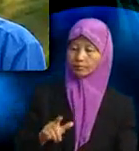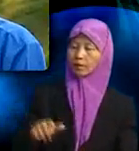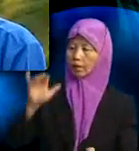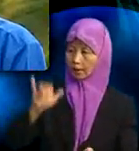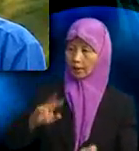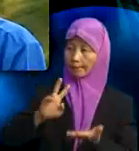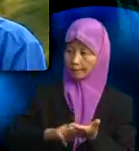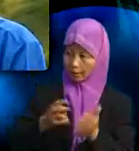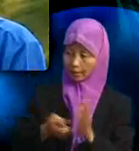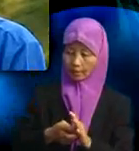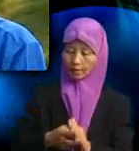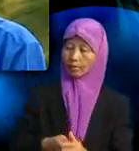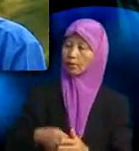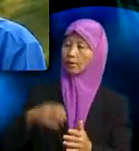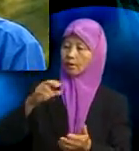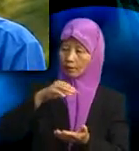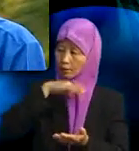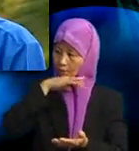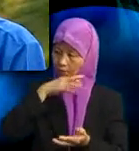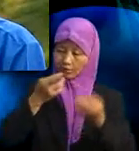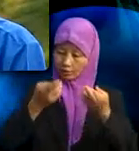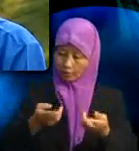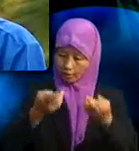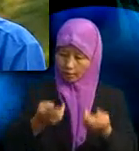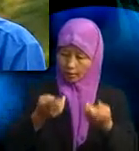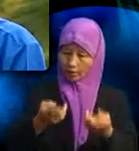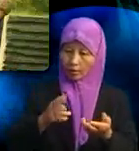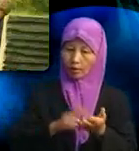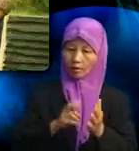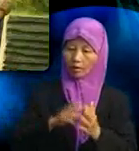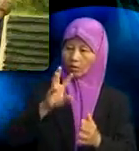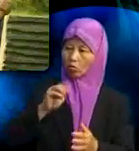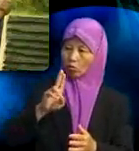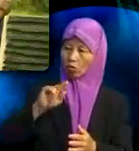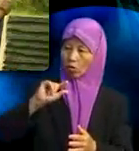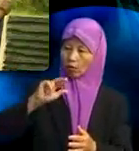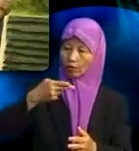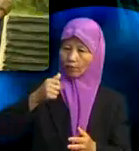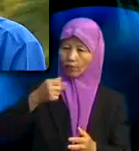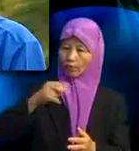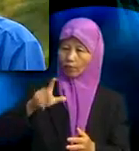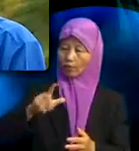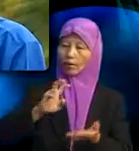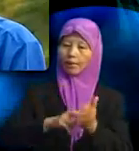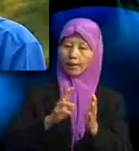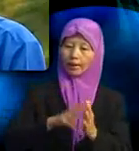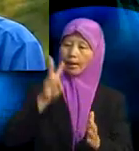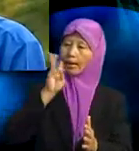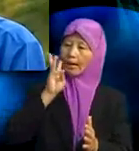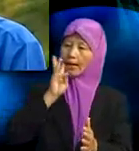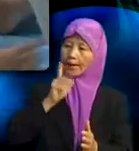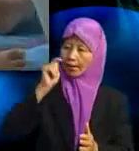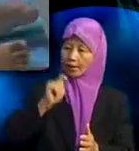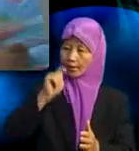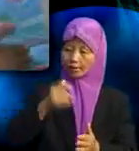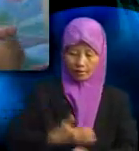adik-adik penonton semua. Yang dimaksudkan dengan najis ringan ialah najis mukhaffafah, iaitu